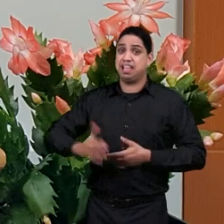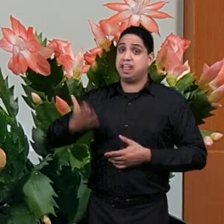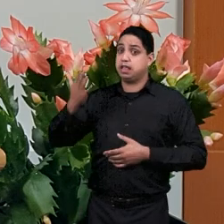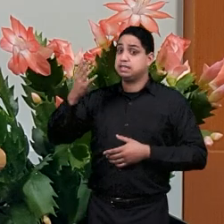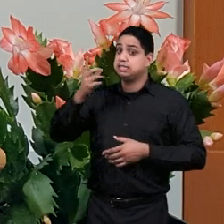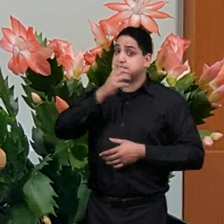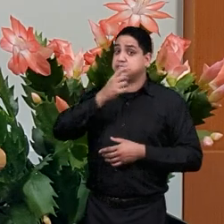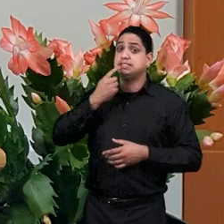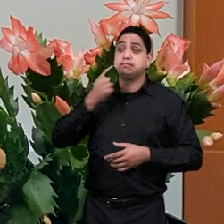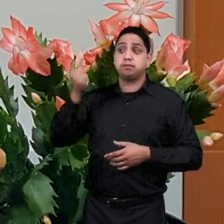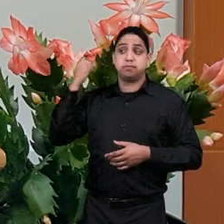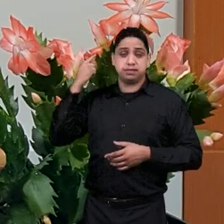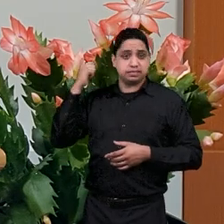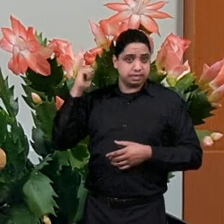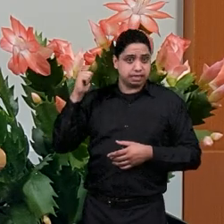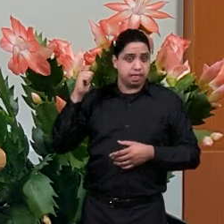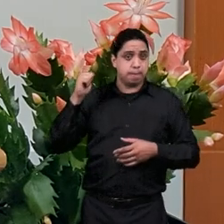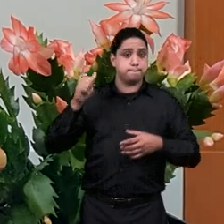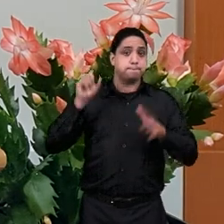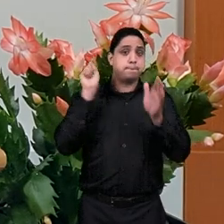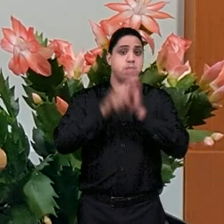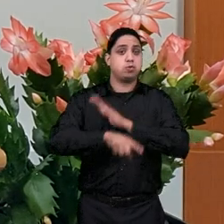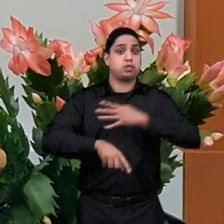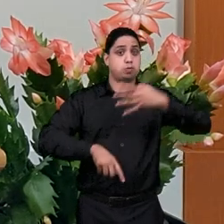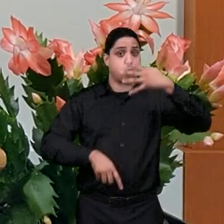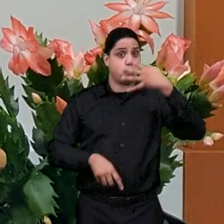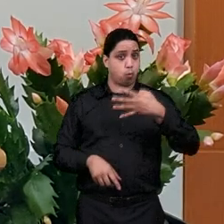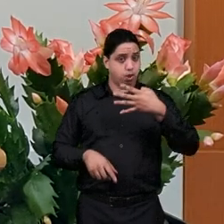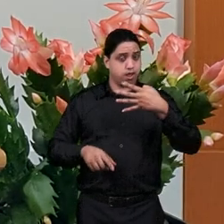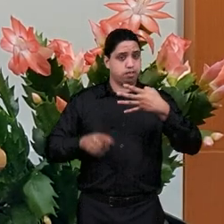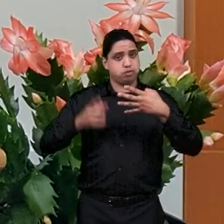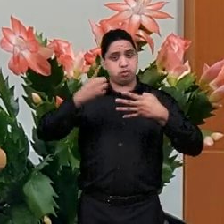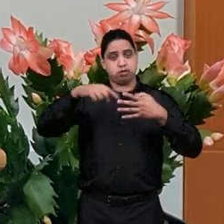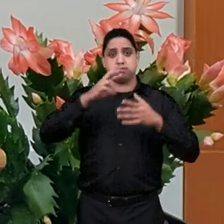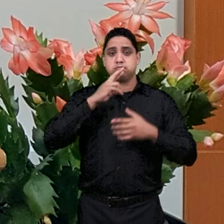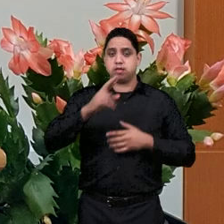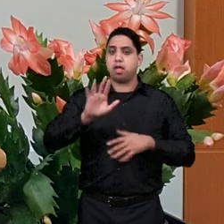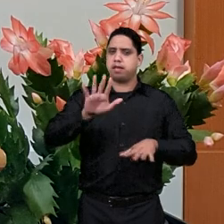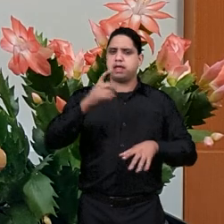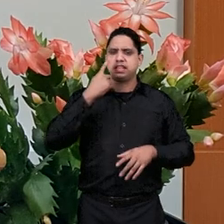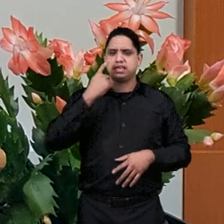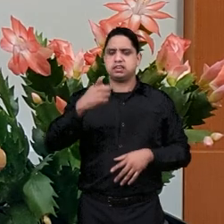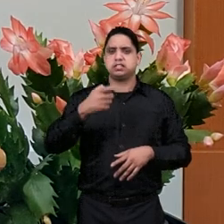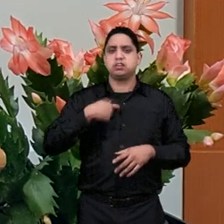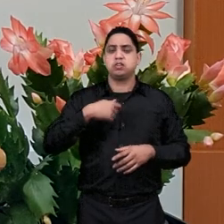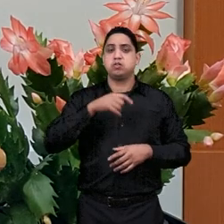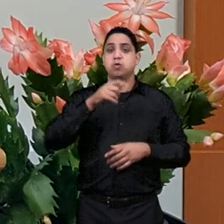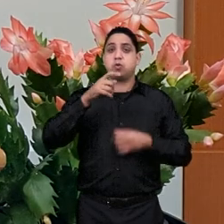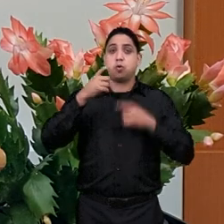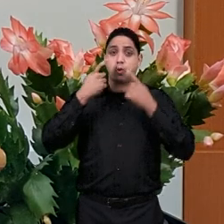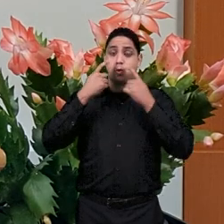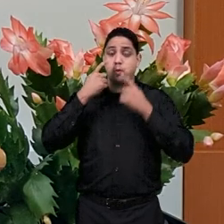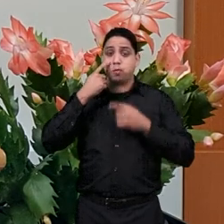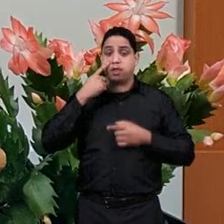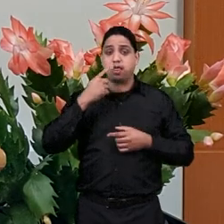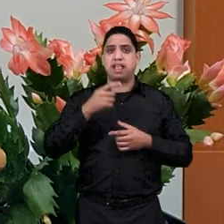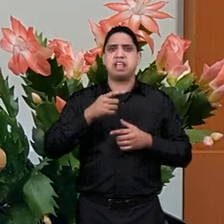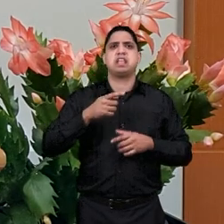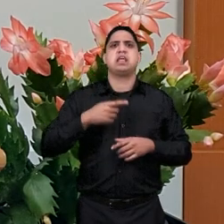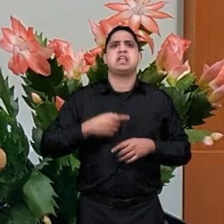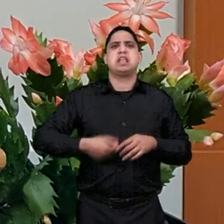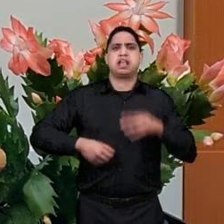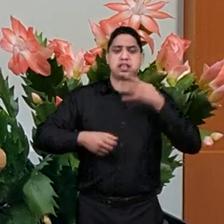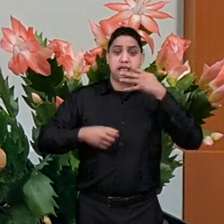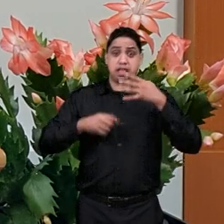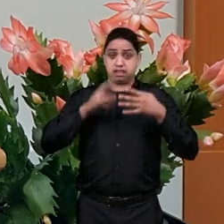par nous. Il est intéressant que je fais une observation. Elles ont été très bien répondues.